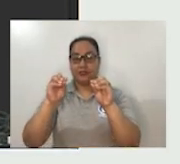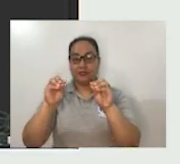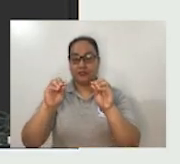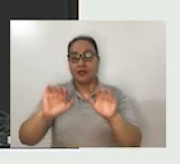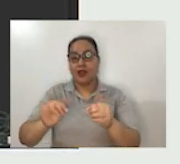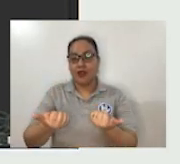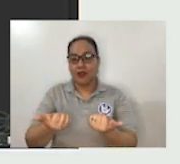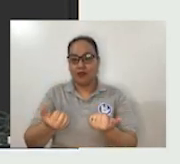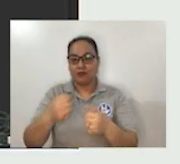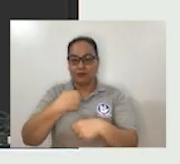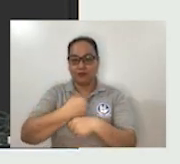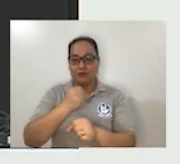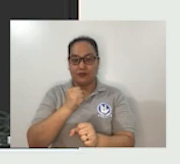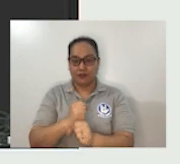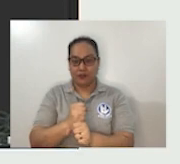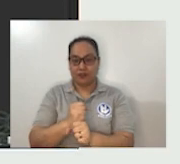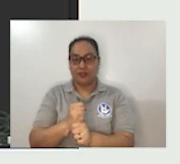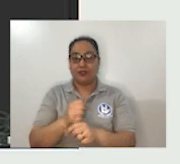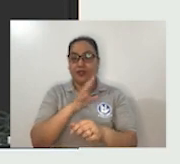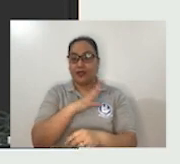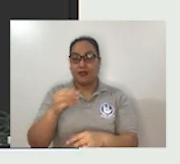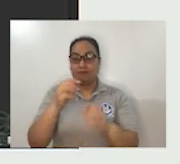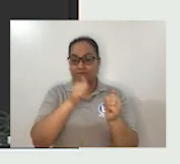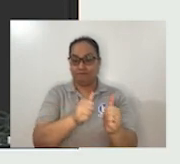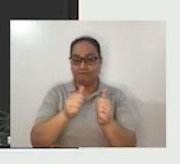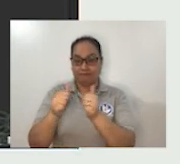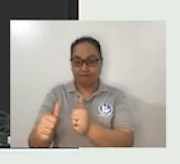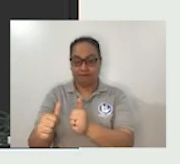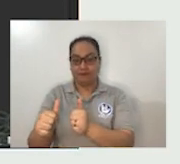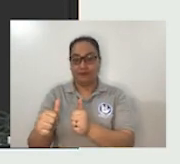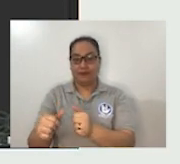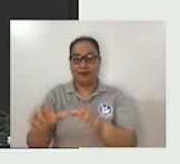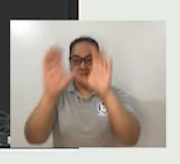you how to create and set a canvas.